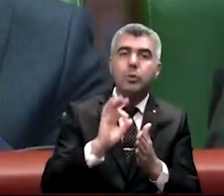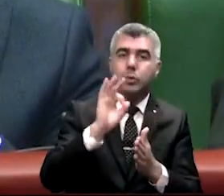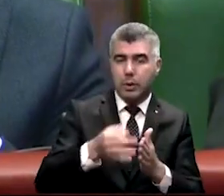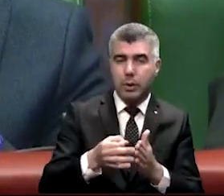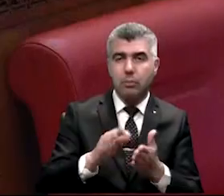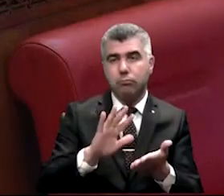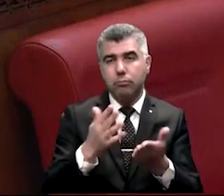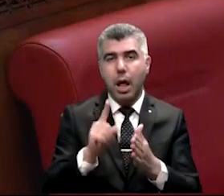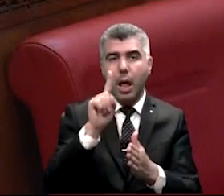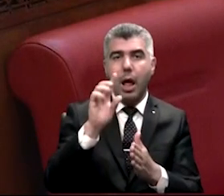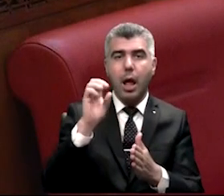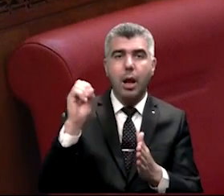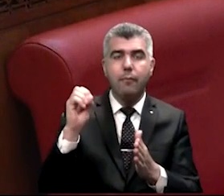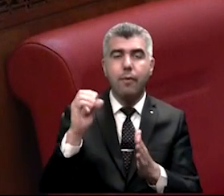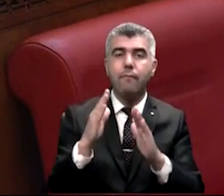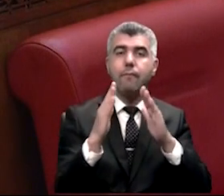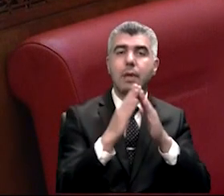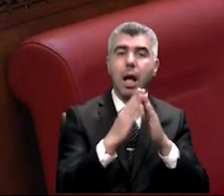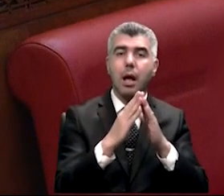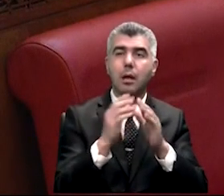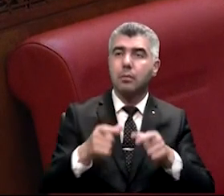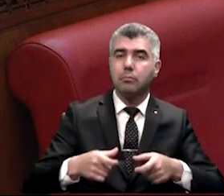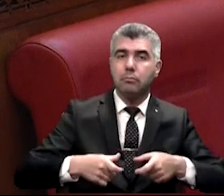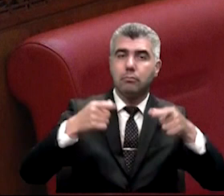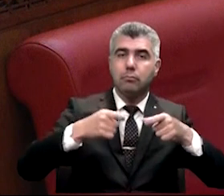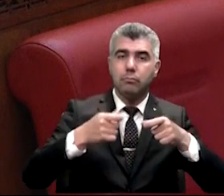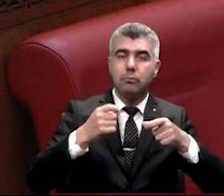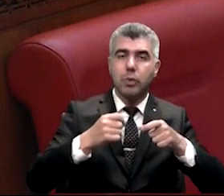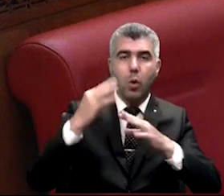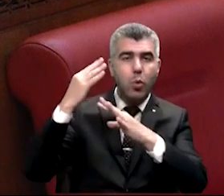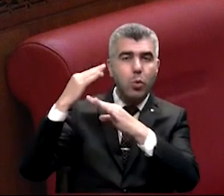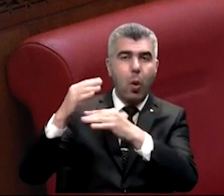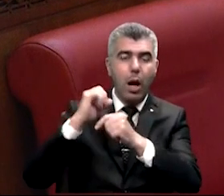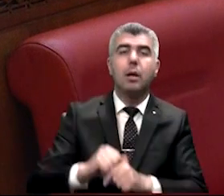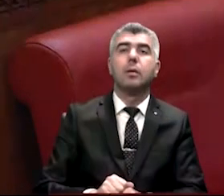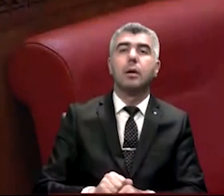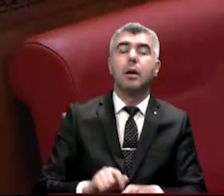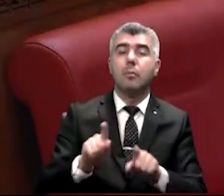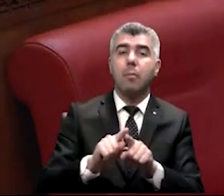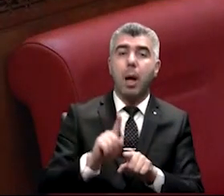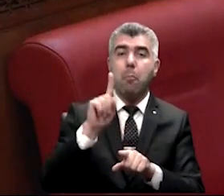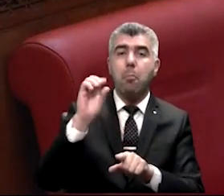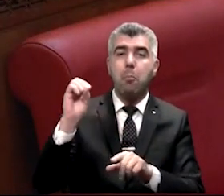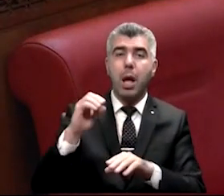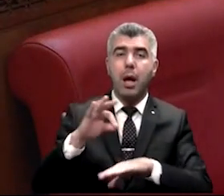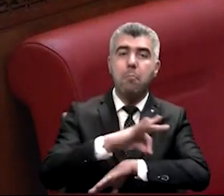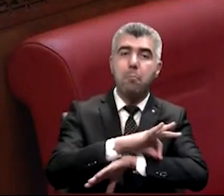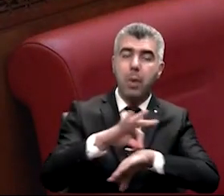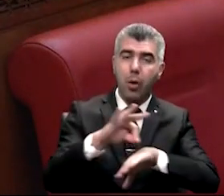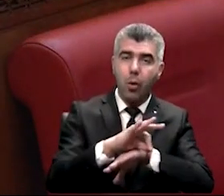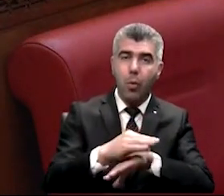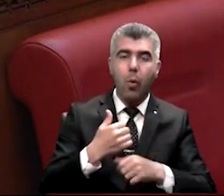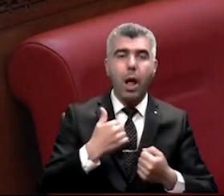ما يزيد عن 1 شقه سكنيه وسياحيه و214 محل تجاري و1 مكتب مهني وحمامات و